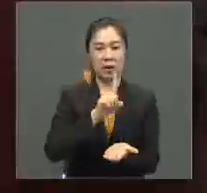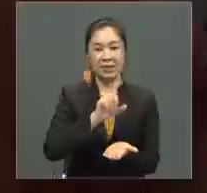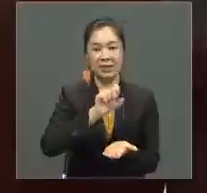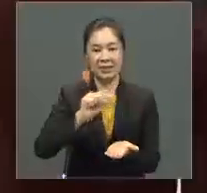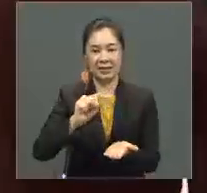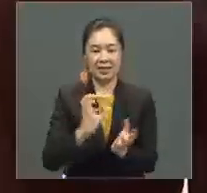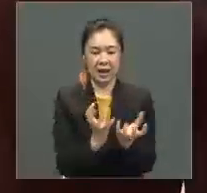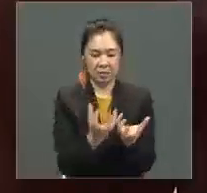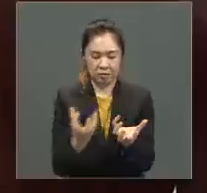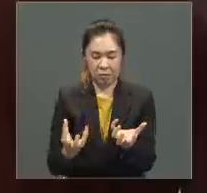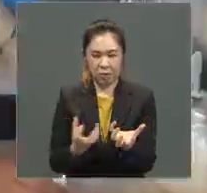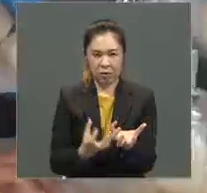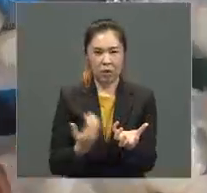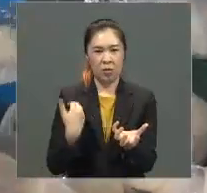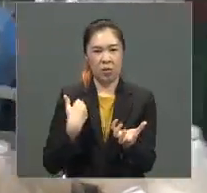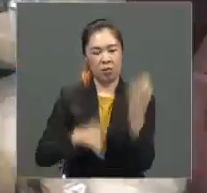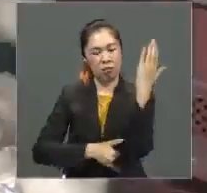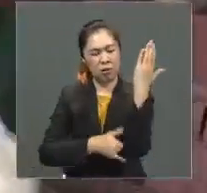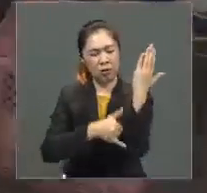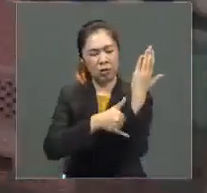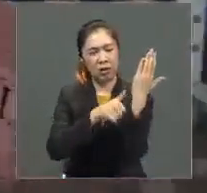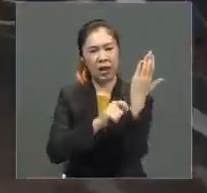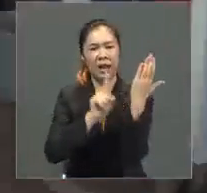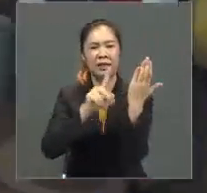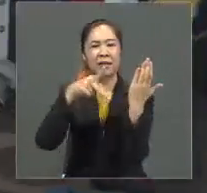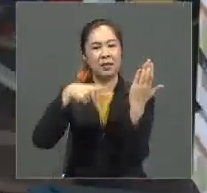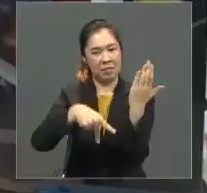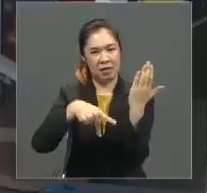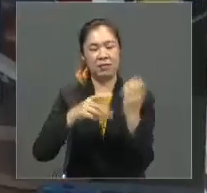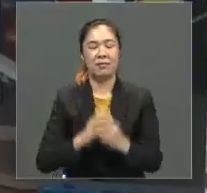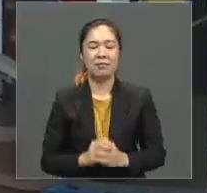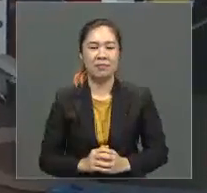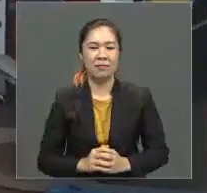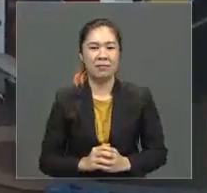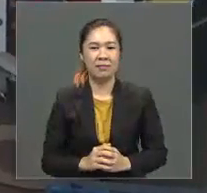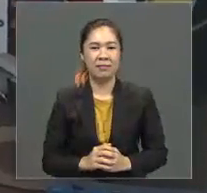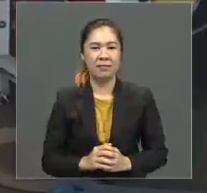ลิงก็ไม่สามารถเก็บได้ถึงวันละพันลูกตามที่พีต้ากล่าวอ้างค่ะ